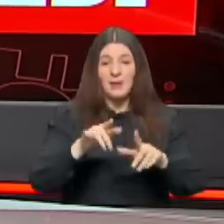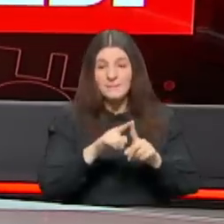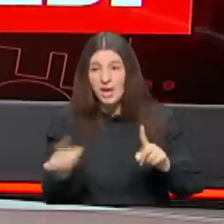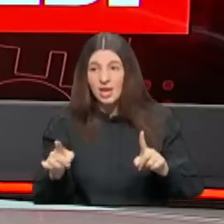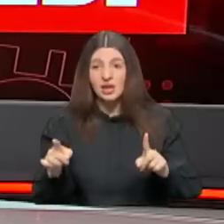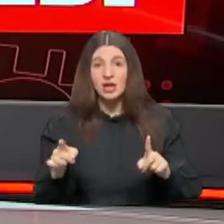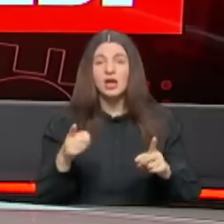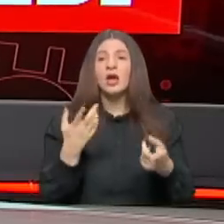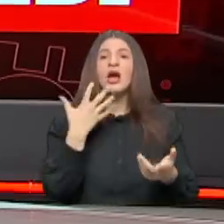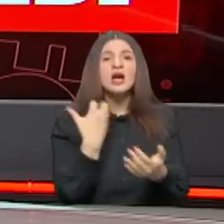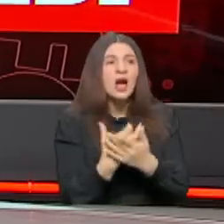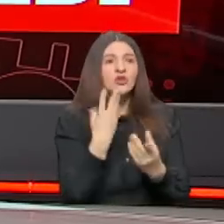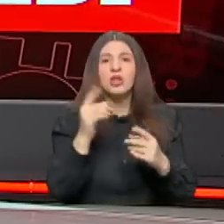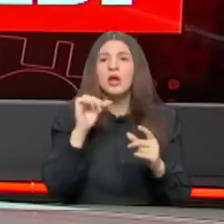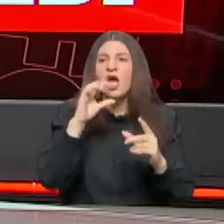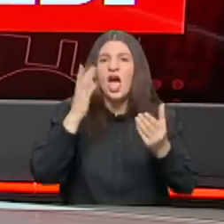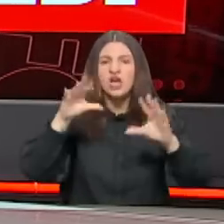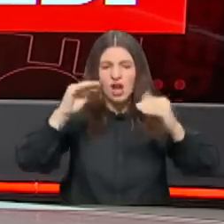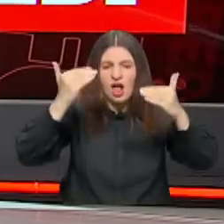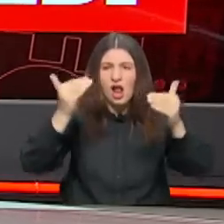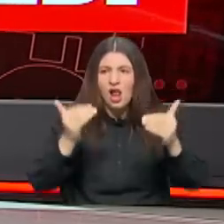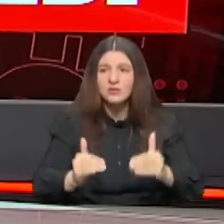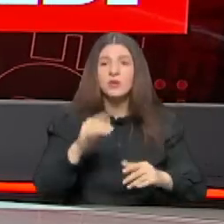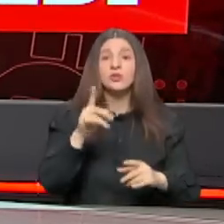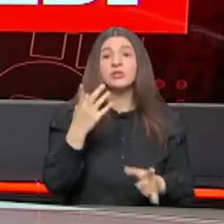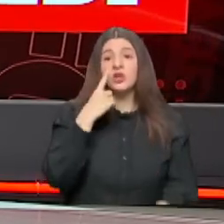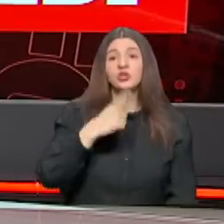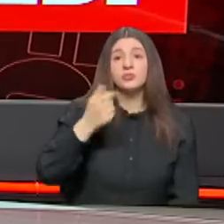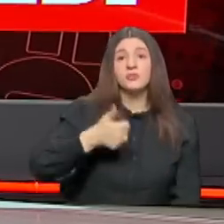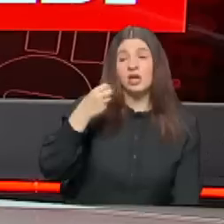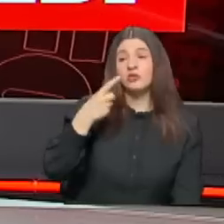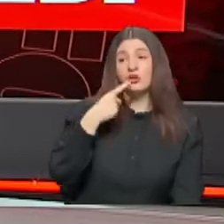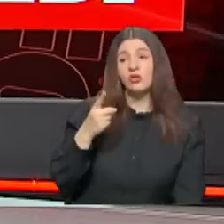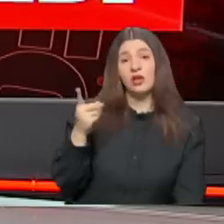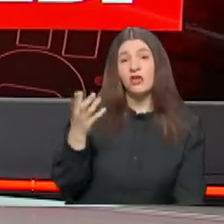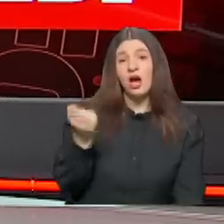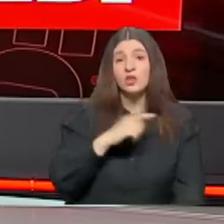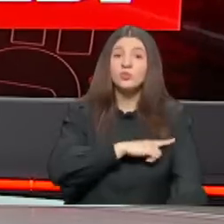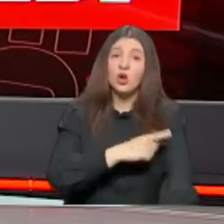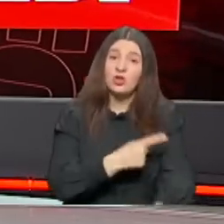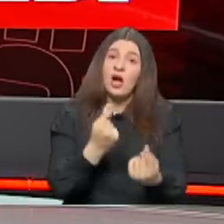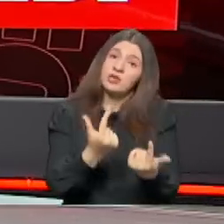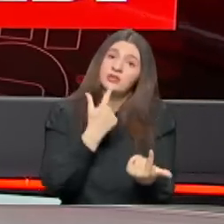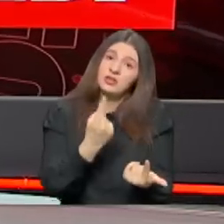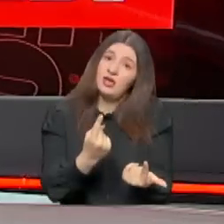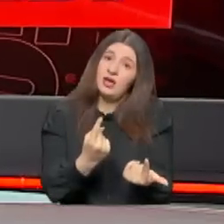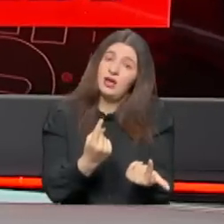beri kayda değer biçimde azalmış. Zaten bunu Cumhurbaşkanı Erdoğan da söyledi. Alım gücü düştü